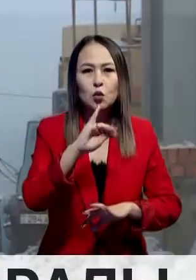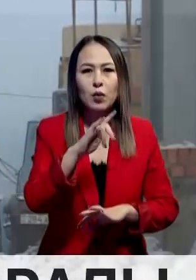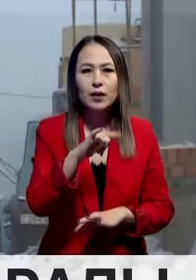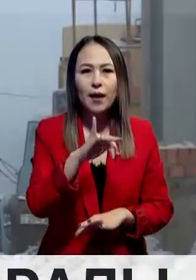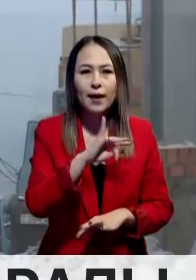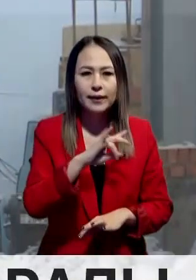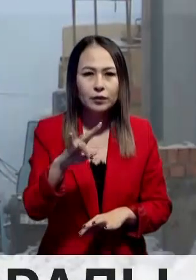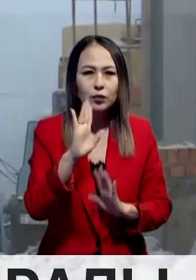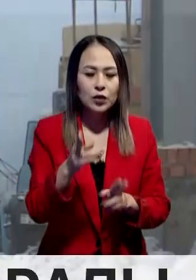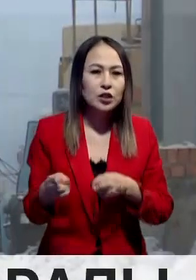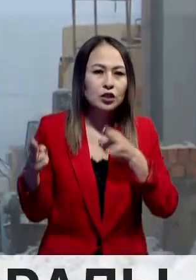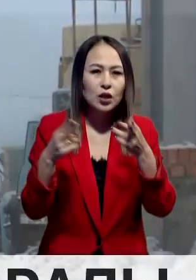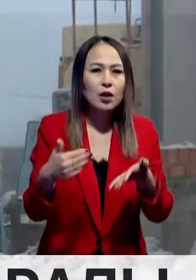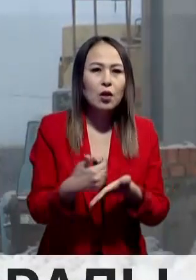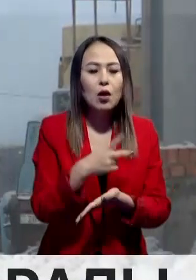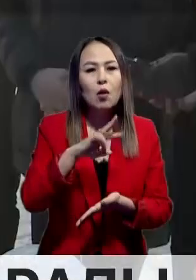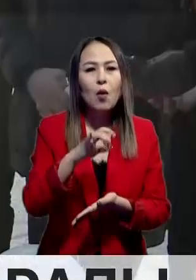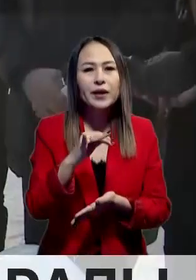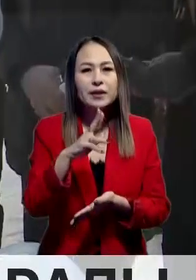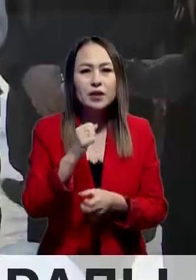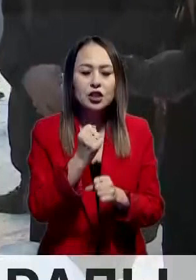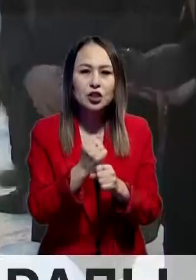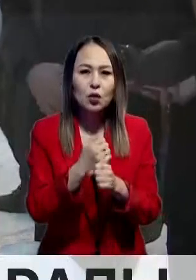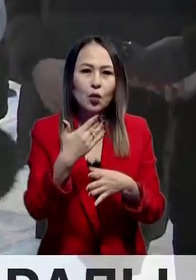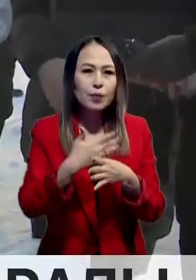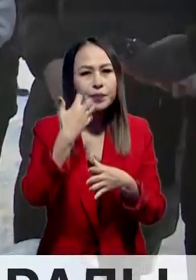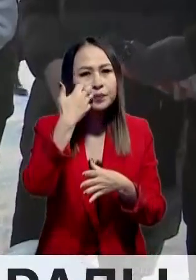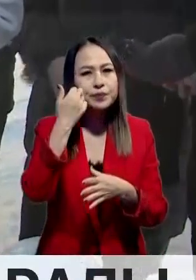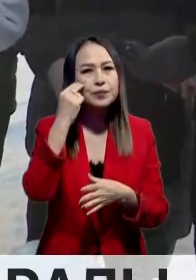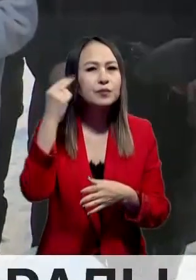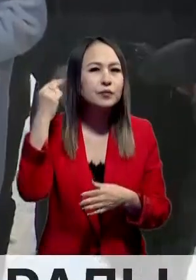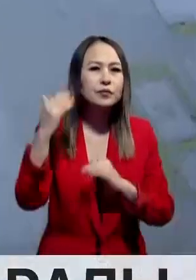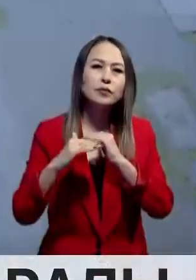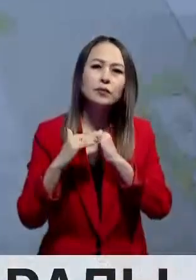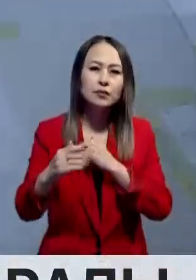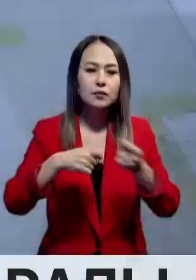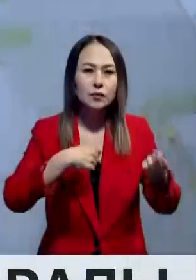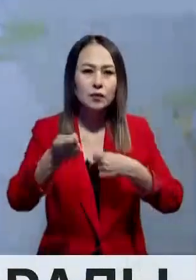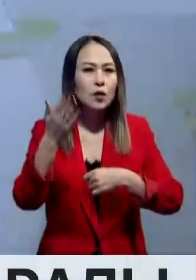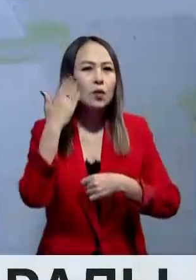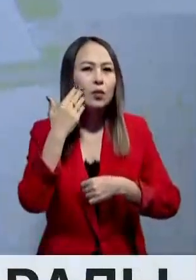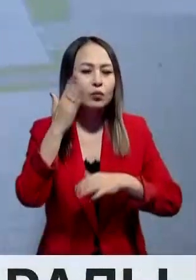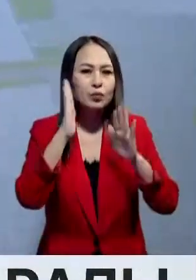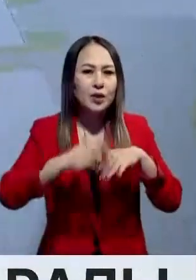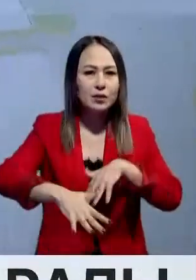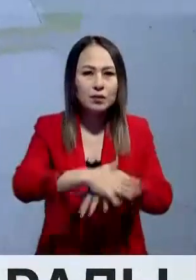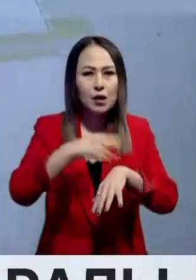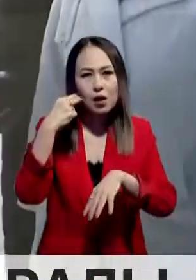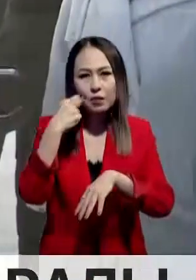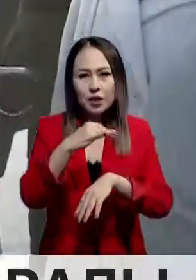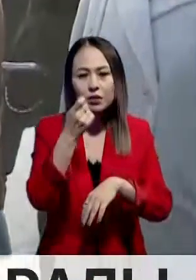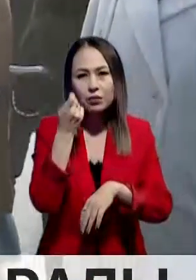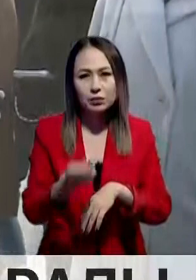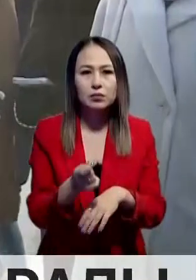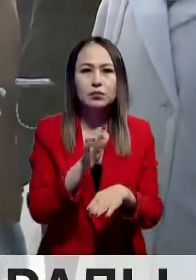Серік Жұманғарин барып көрді. Жаңа логистикалық желінің көмегімен Қытай елімен алыс-беріс жақсарады. Ал ел халқы сапалы әрі